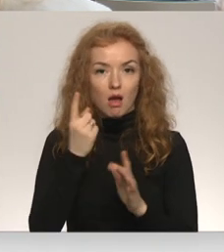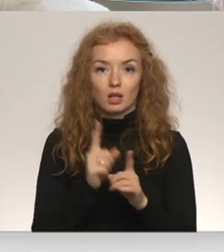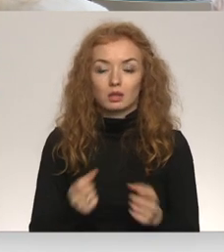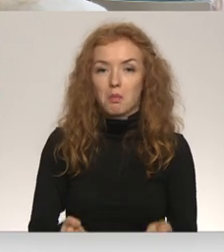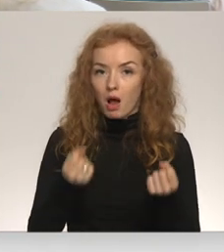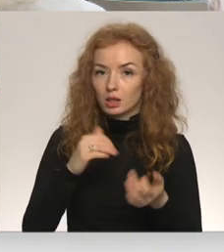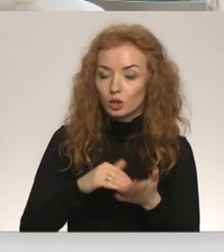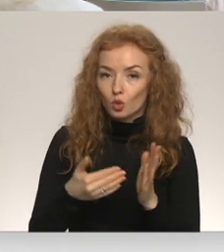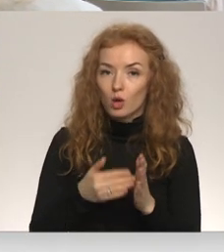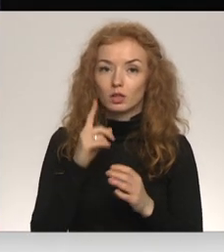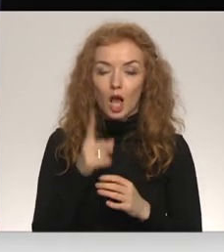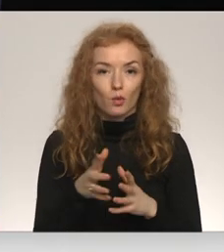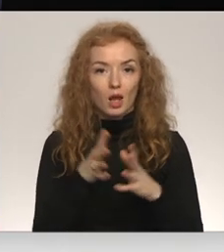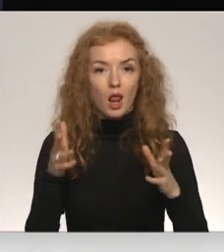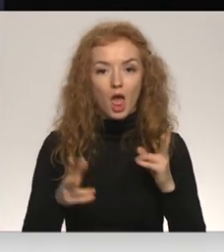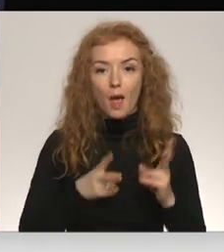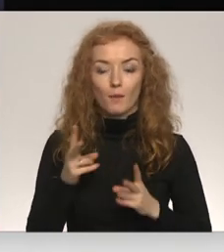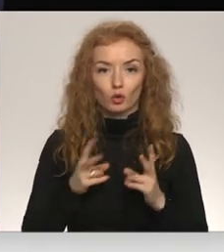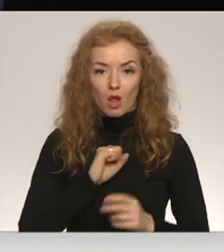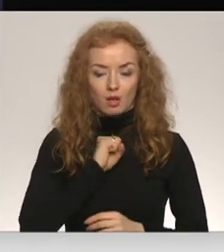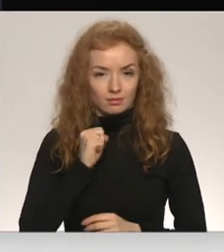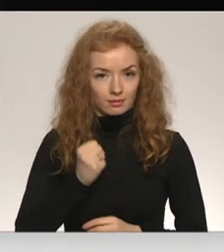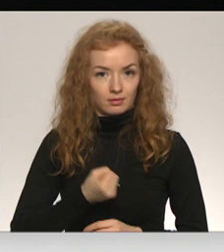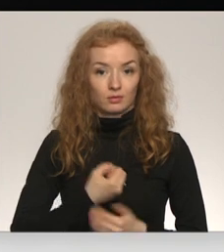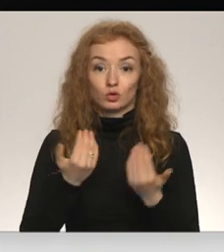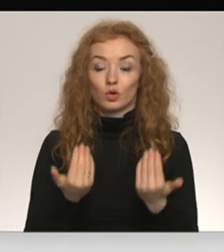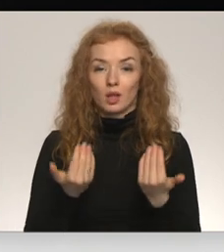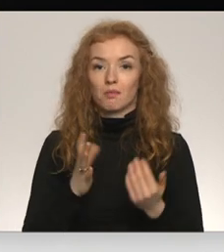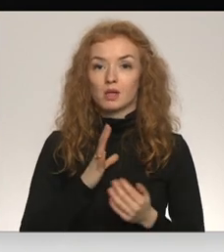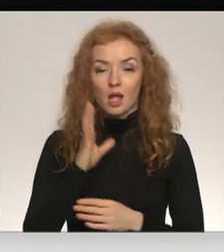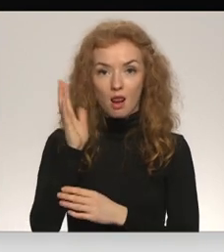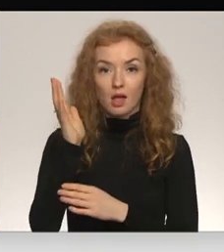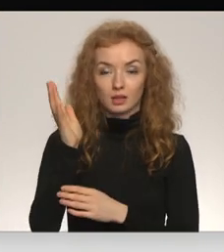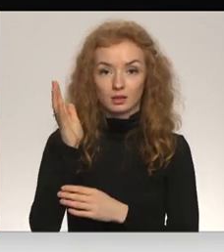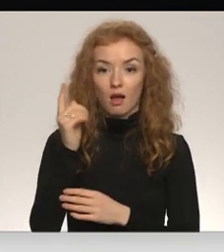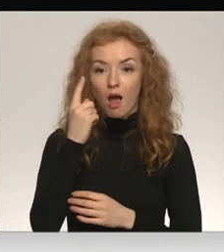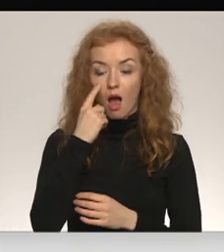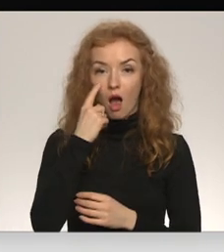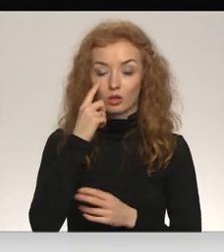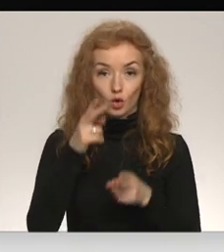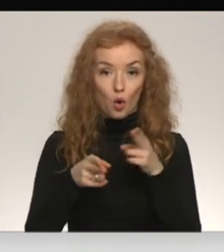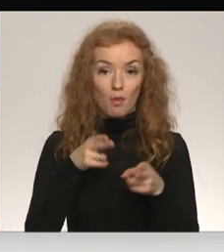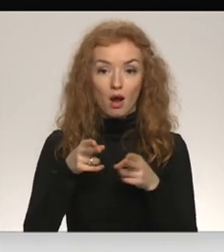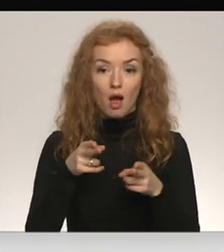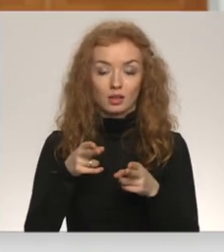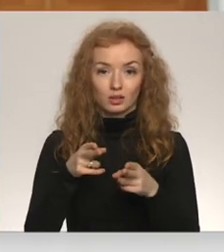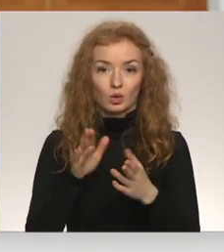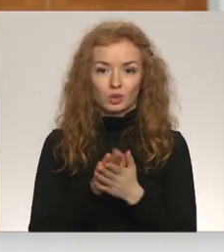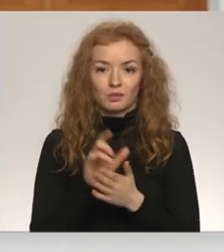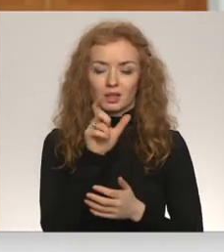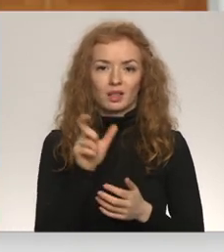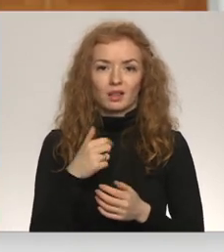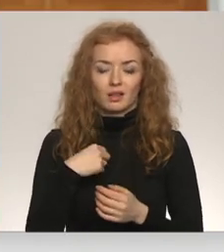situācija, kur varbūt tas jābūt lielākai emocionālai noturībai. Un, piemēram, šodien bija lekcija, kur acu operācijas bija redzamas, un tad uz mirkli bija